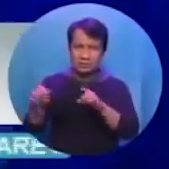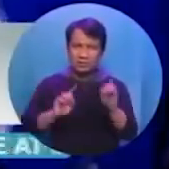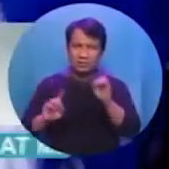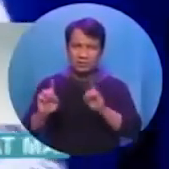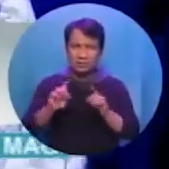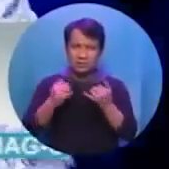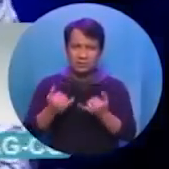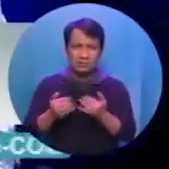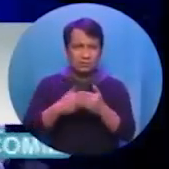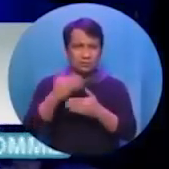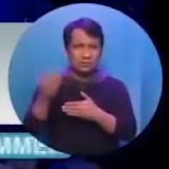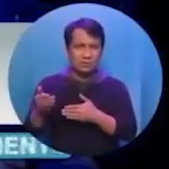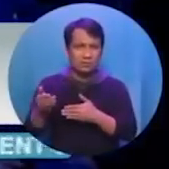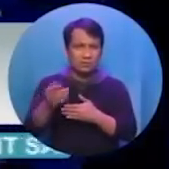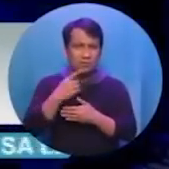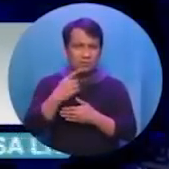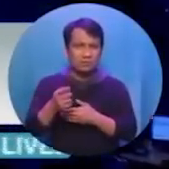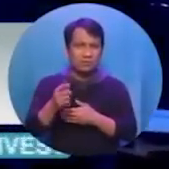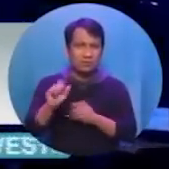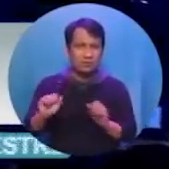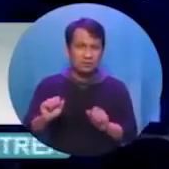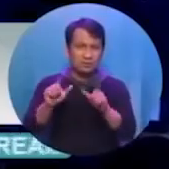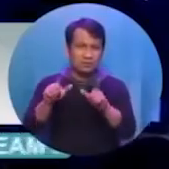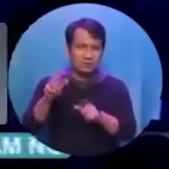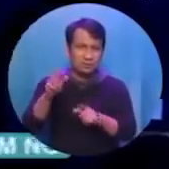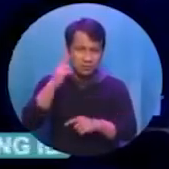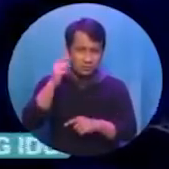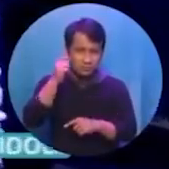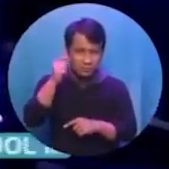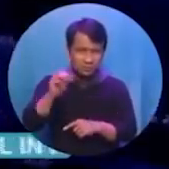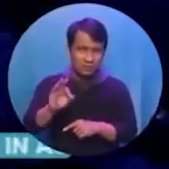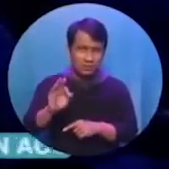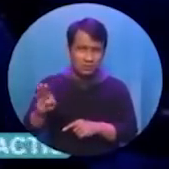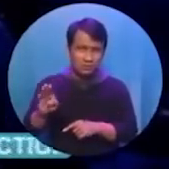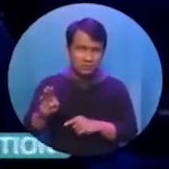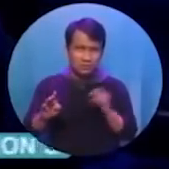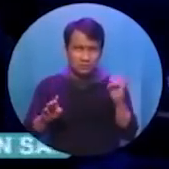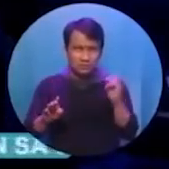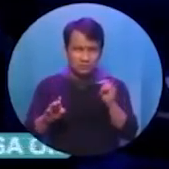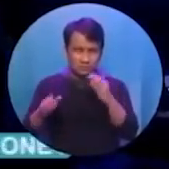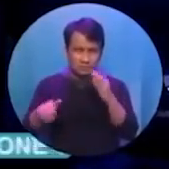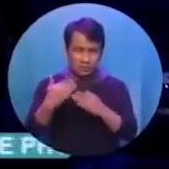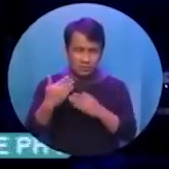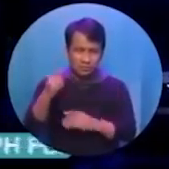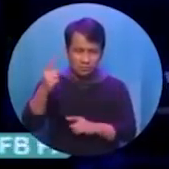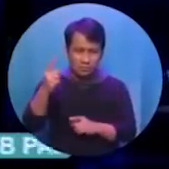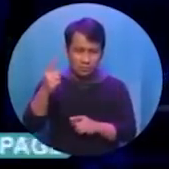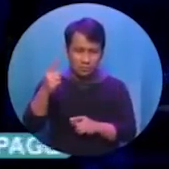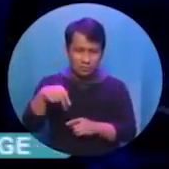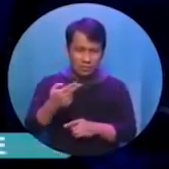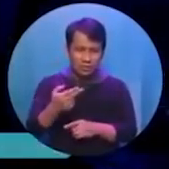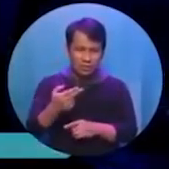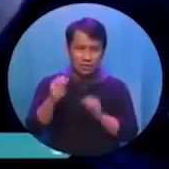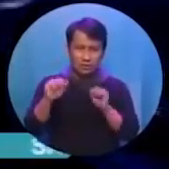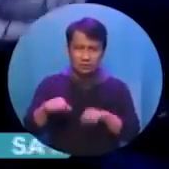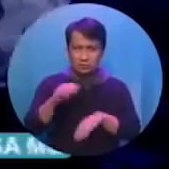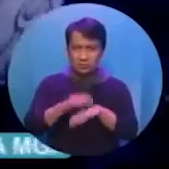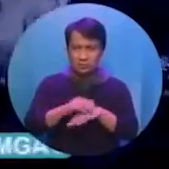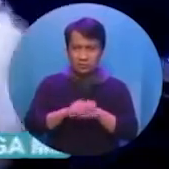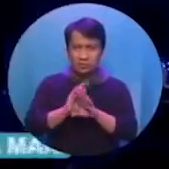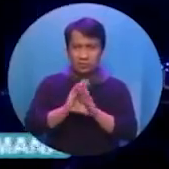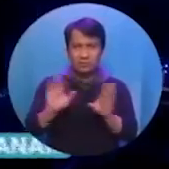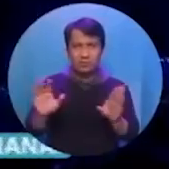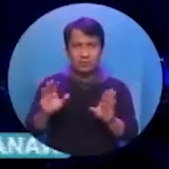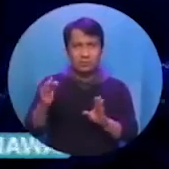This is it! Kaya magbakbaka na tayo sa livestream ng Idol in Action sa Facebook page at YouTube channel ng 1PH. Paalala lang po ha,